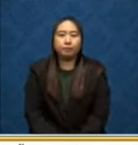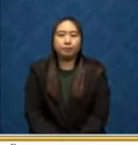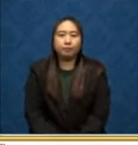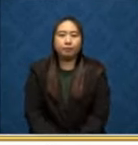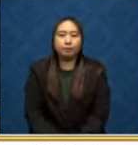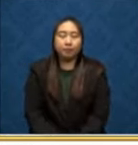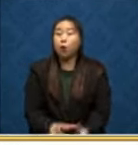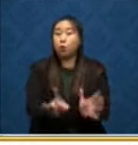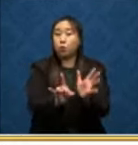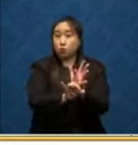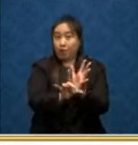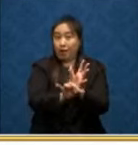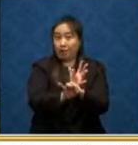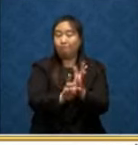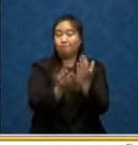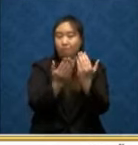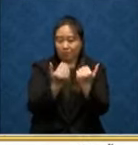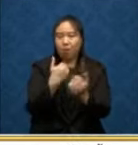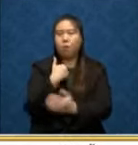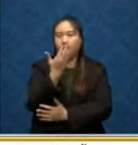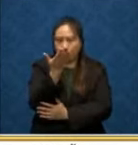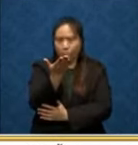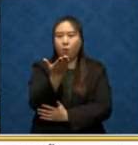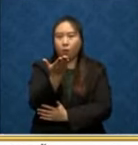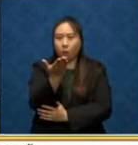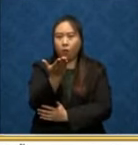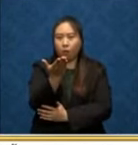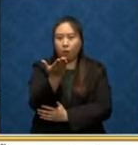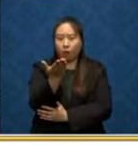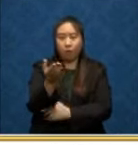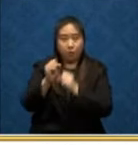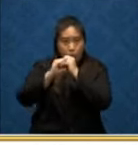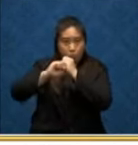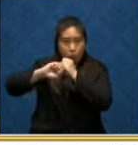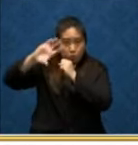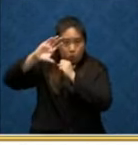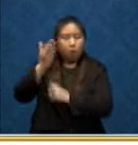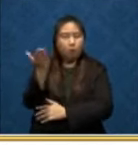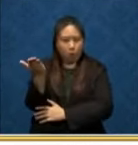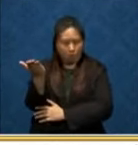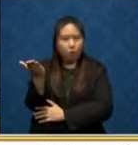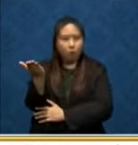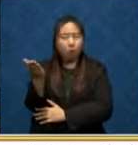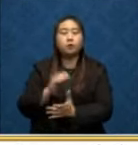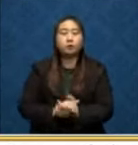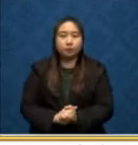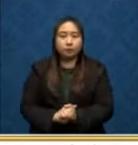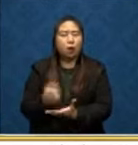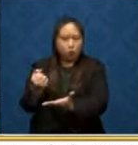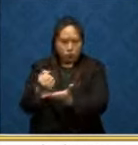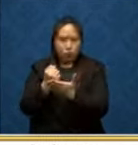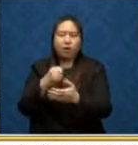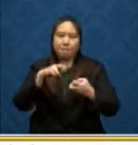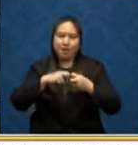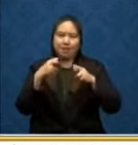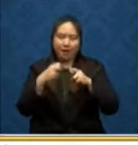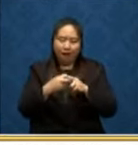สุดท้ายนี้นะครับผมต้องขอวิงบอลไปไปถึงกสทชนะครับให้ท่านช่วยแก้ปัญหา